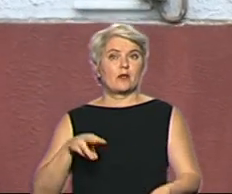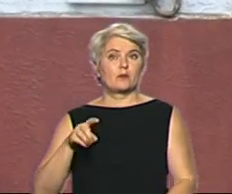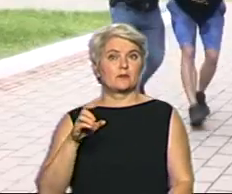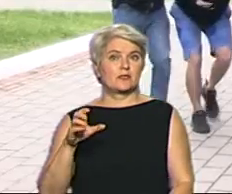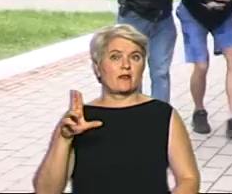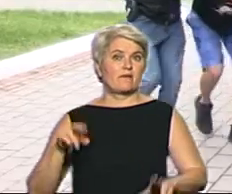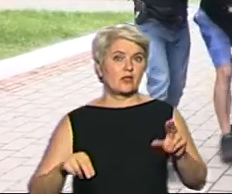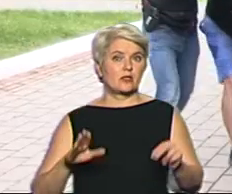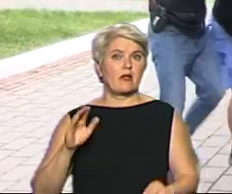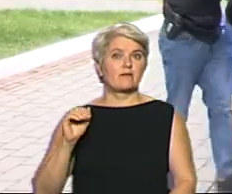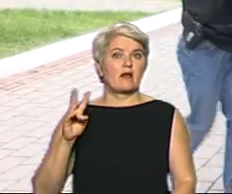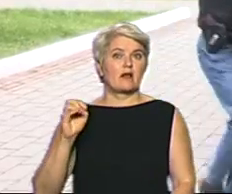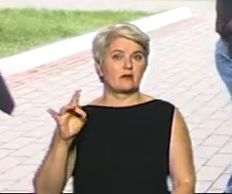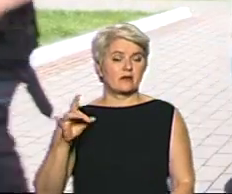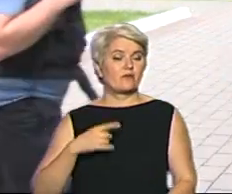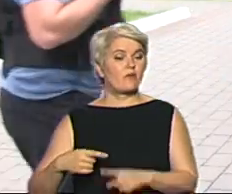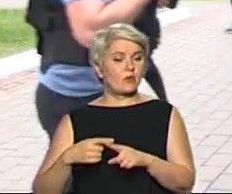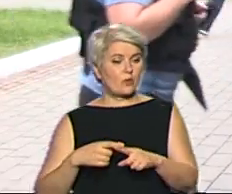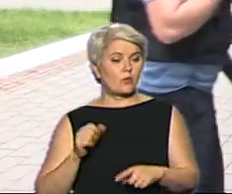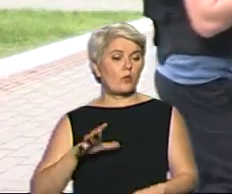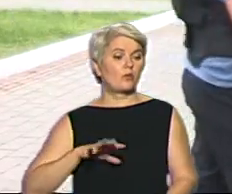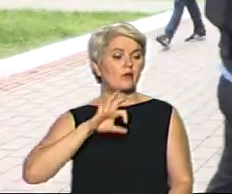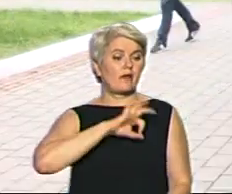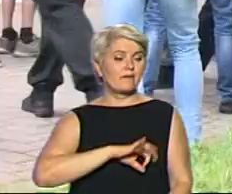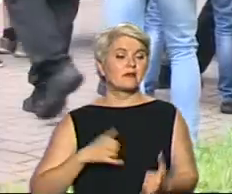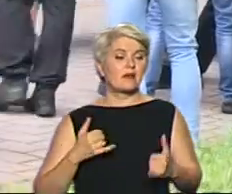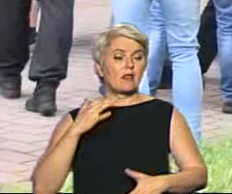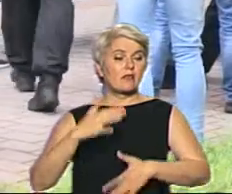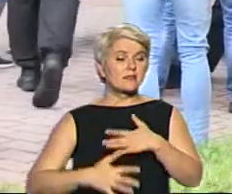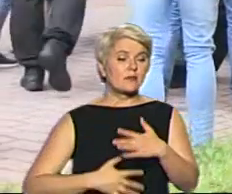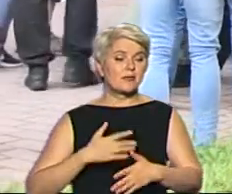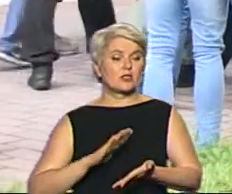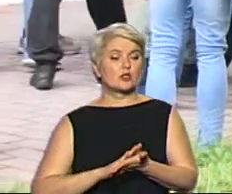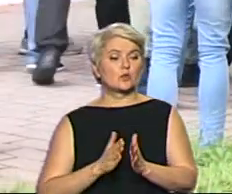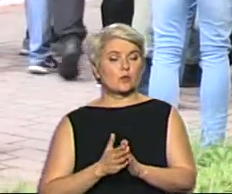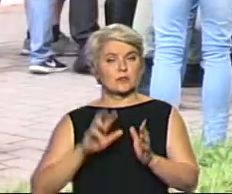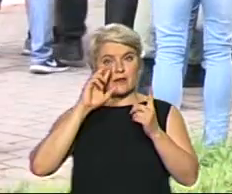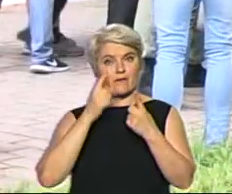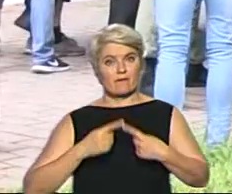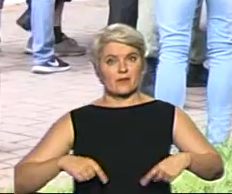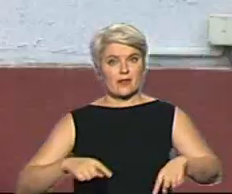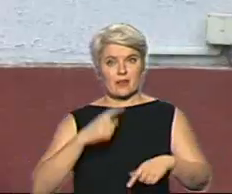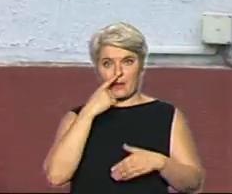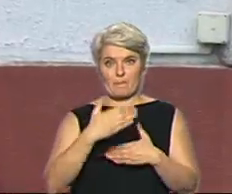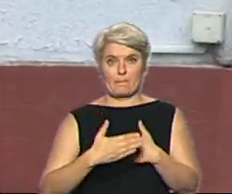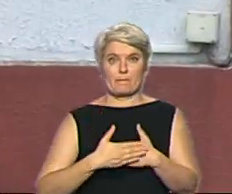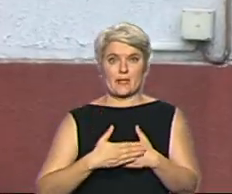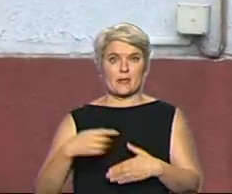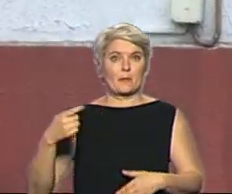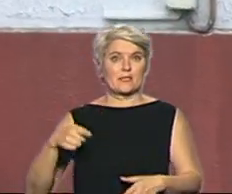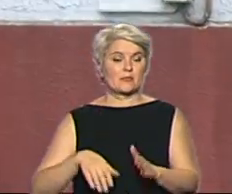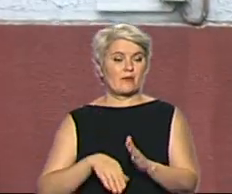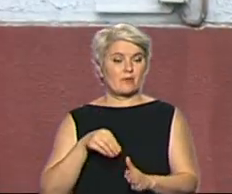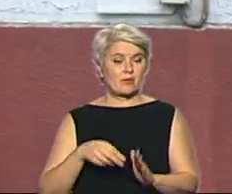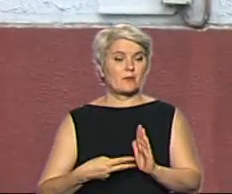що вагнерівці в Білорусі можуть бути використані для дестабілізації ситуації в країні перед президентськими виборами, які заплановані